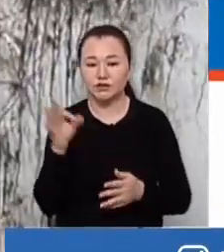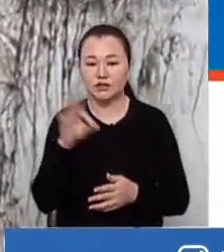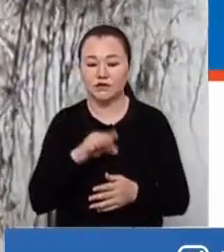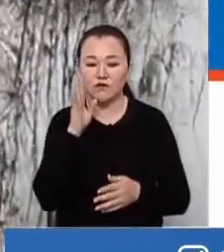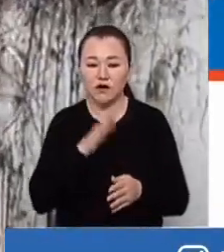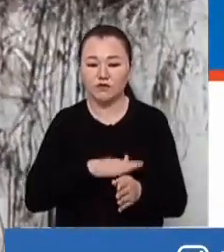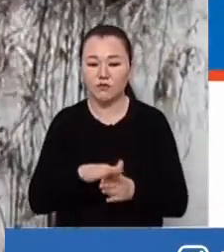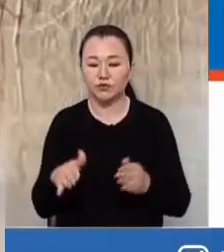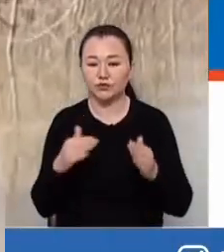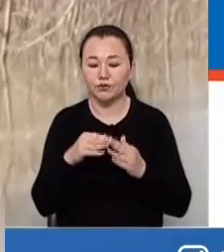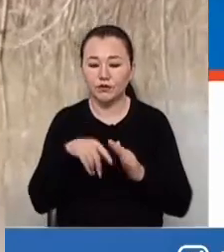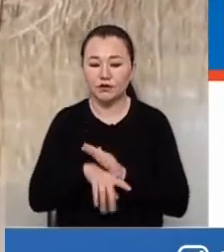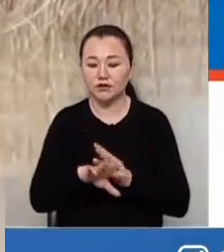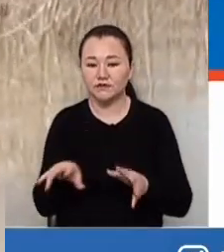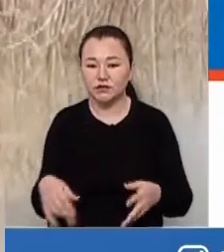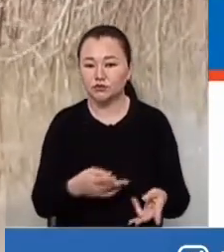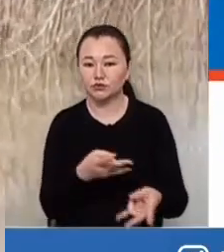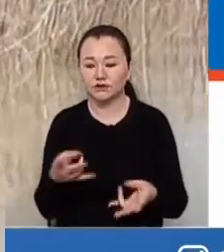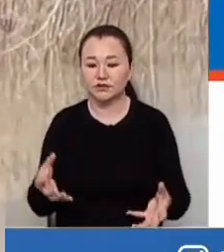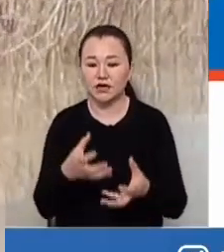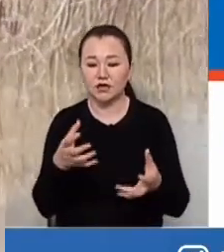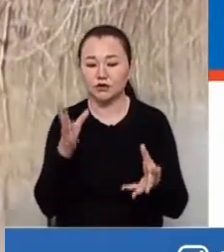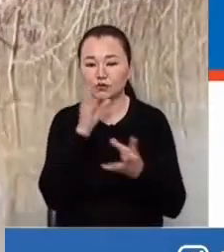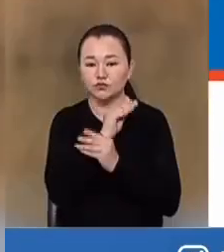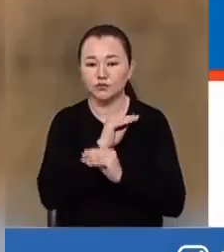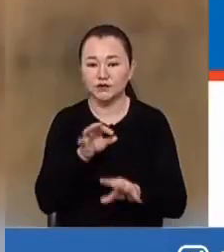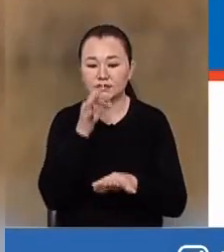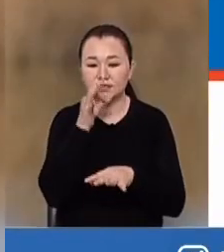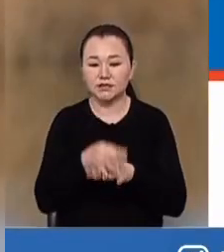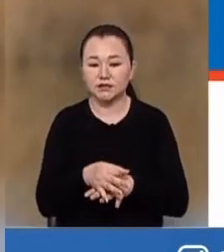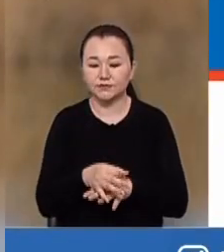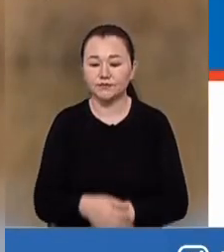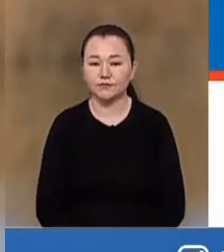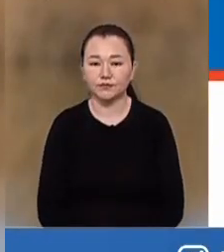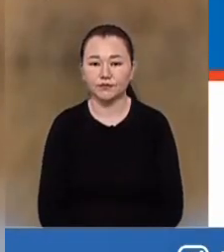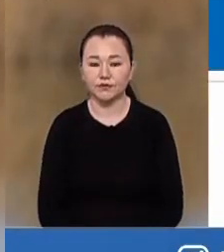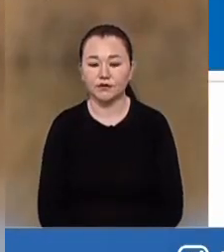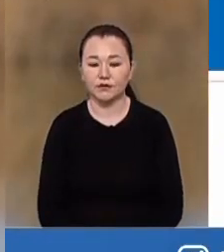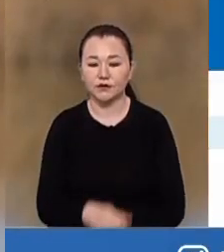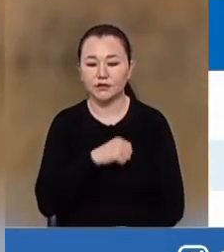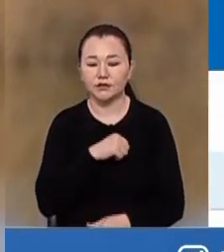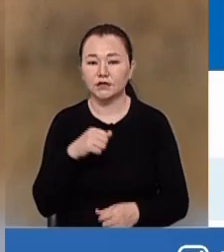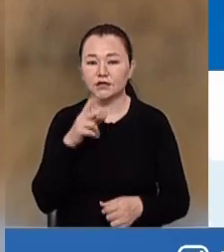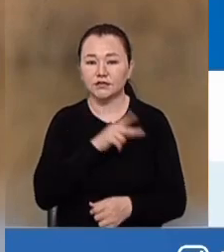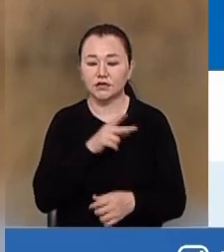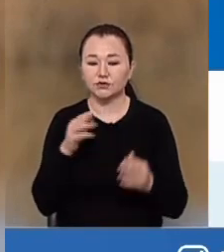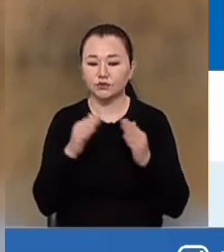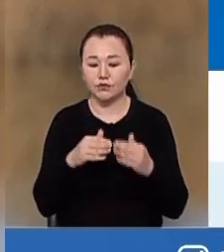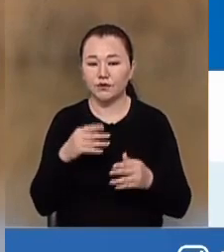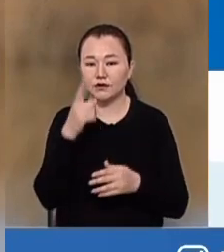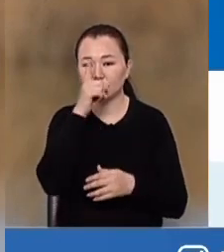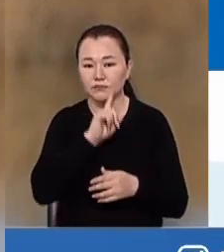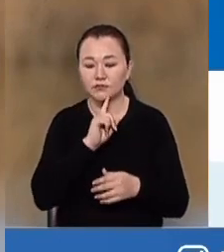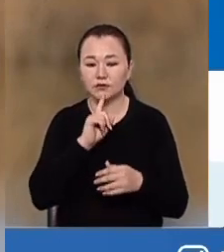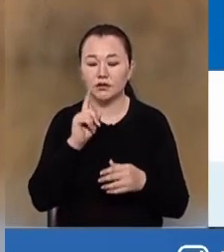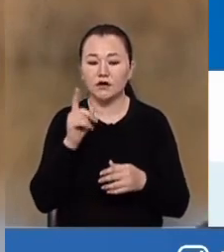басқан баспаналарындағы мүліктері мен заттарын сақтап қалмағандарын айтады. Самое крайнее здесь, самом низком месте. Саяжайдағы үйіміз бір айға